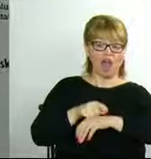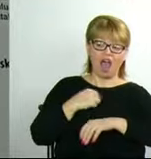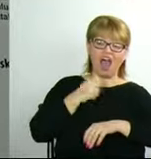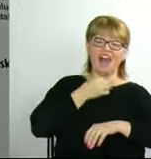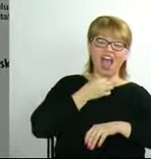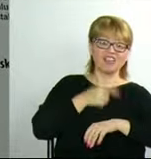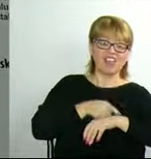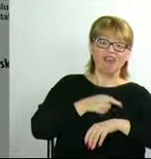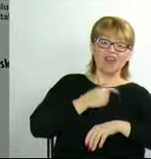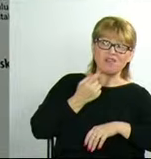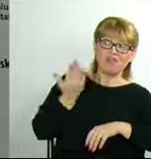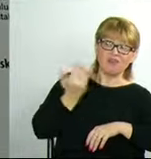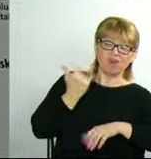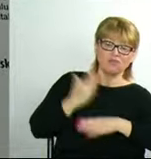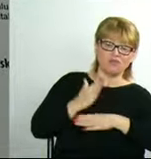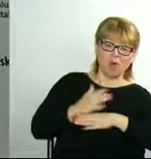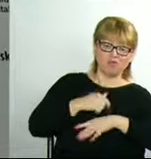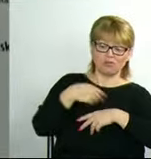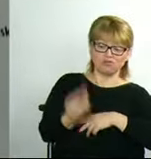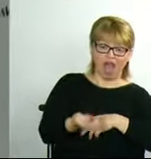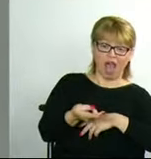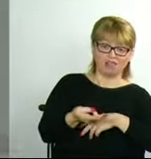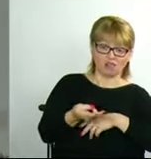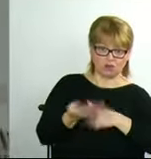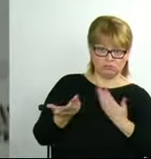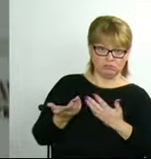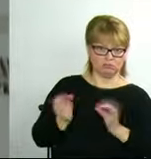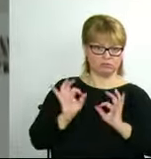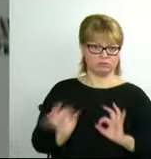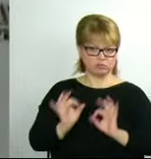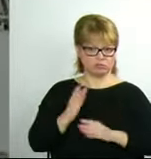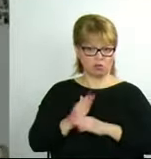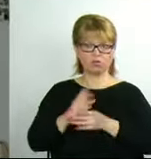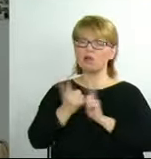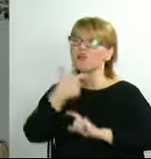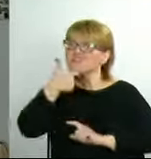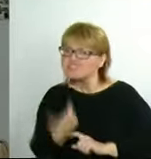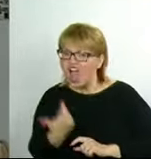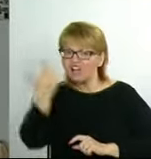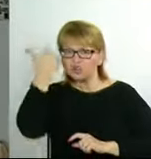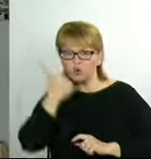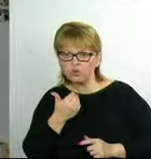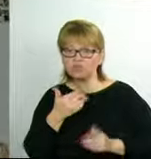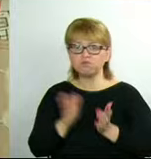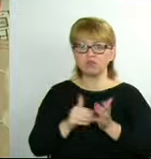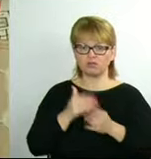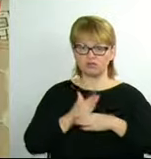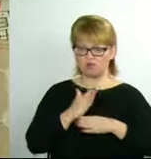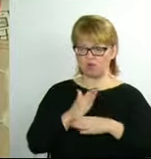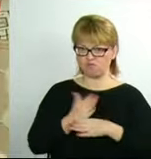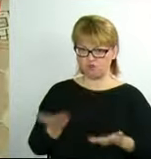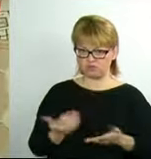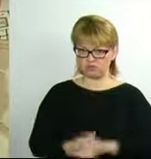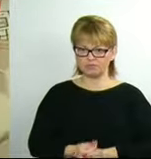komunikáciu, má to veľmi citlivé mikrofóny a reproduktory, to znamená, že zo vzdialenosti 10-15 metrov úplne spoľahlivo a zreteľne dokáže